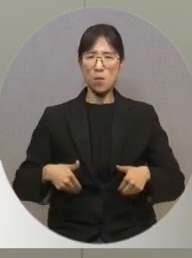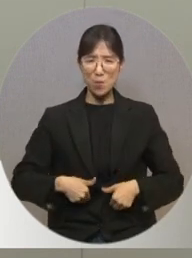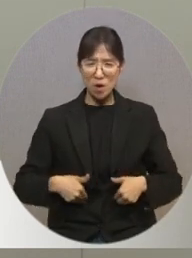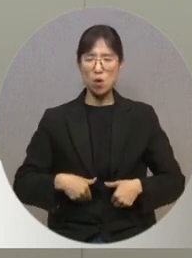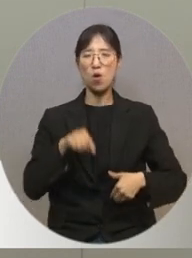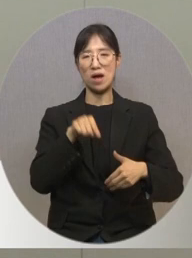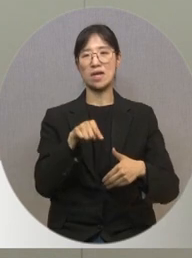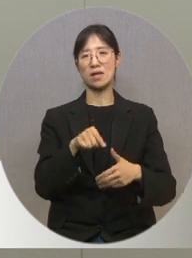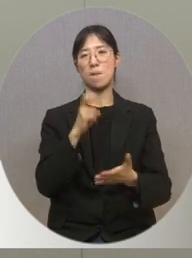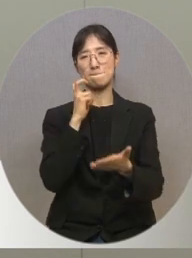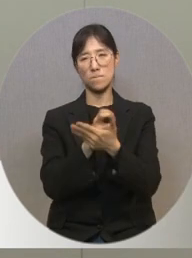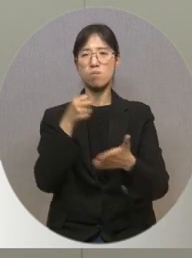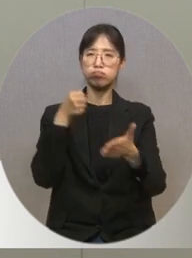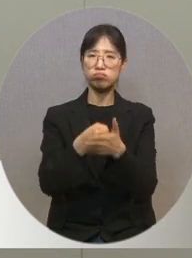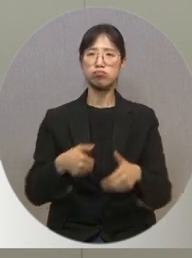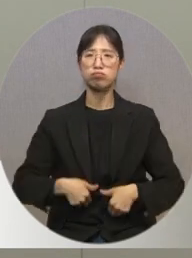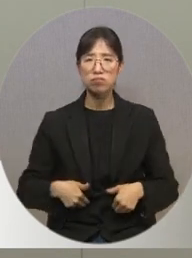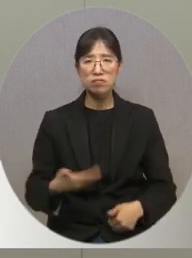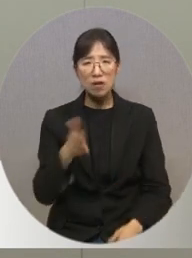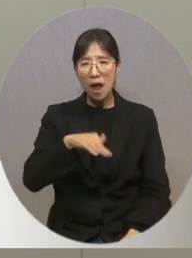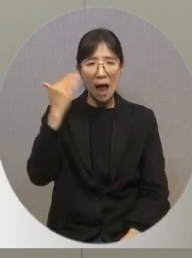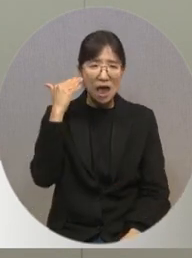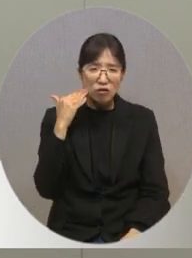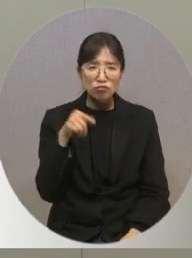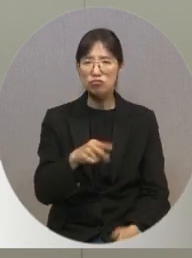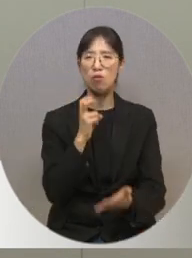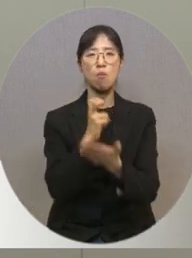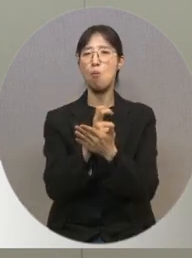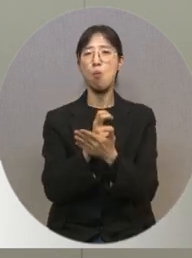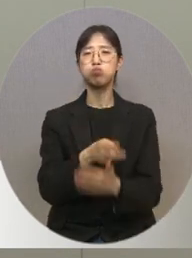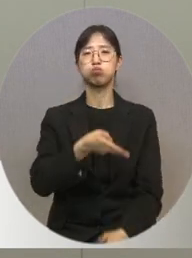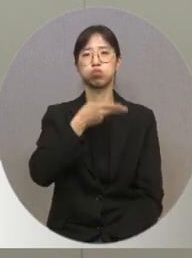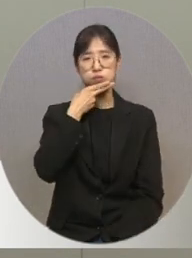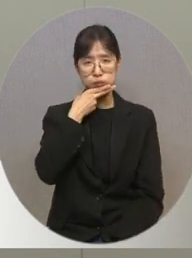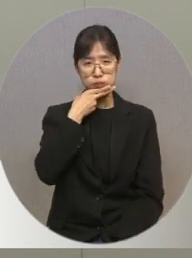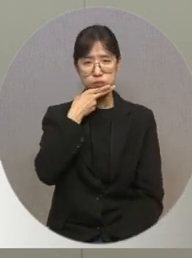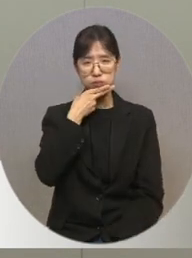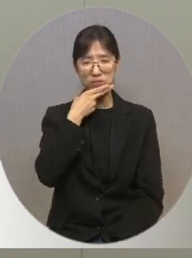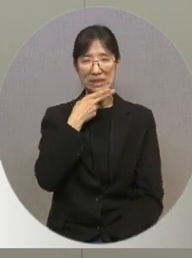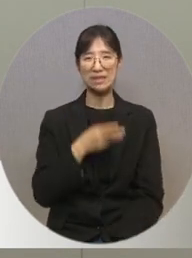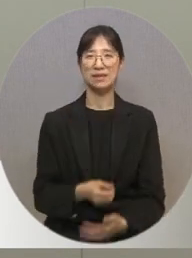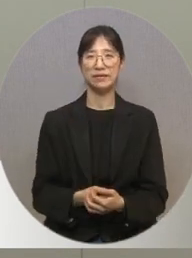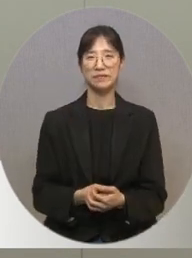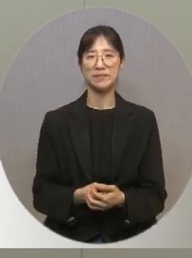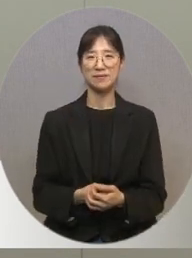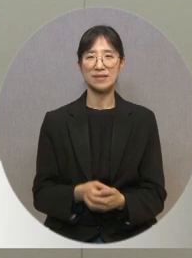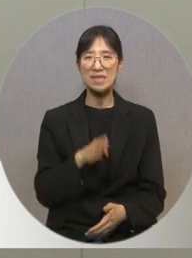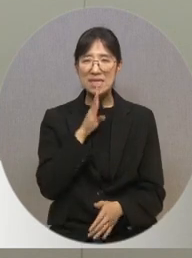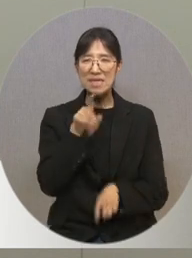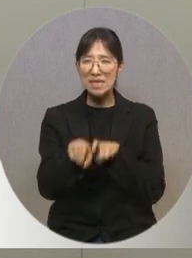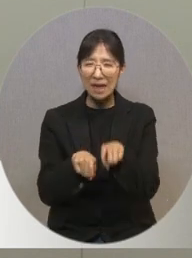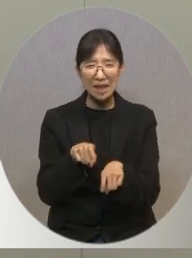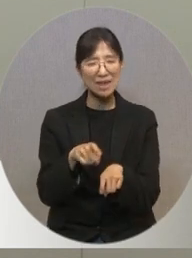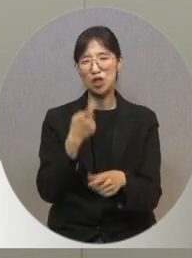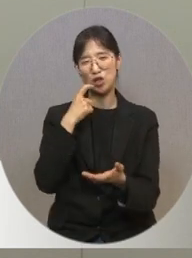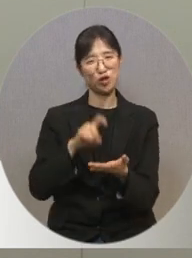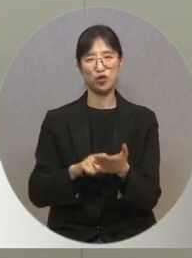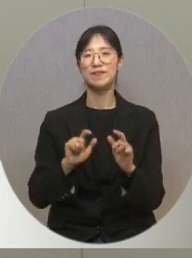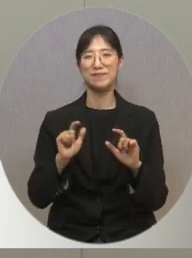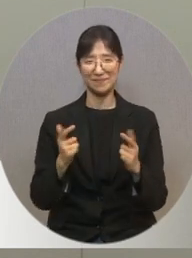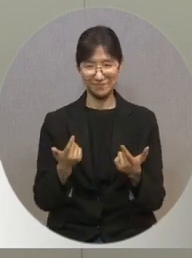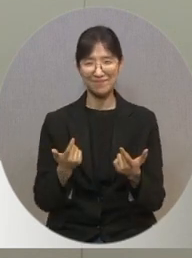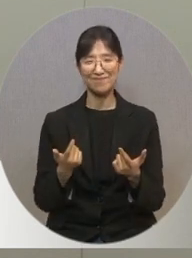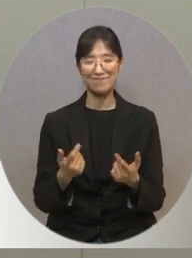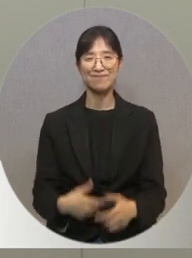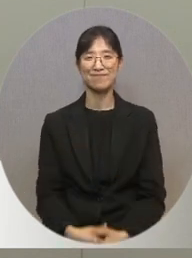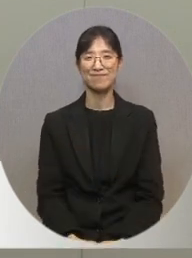조항이나 문구가 있어야 하는데 사실 아직 한국이 그런 법적 근거가 없는 상황이기 때문에 다실 좀 실행하는 것이 쉽지 않으신 거